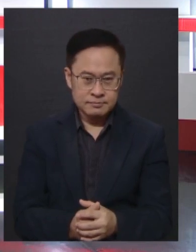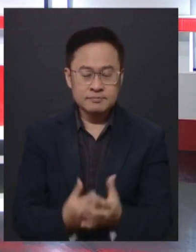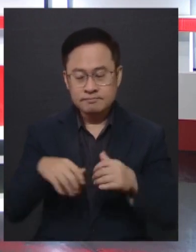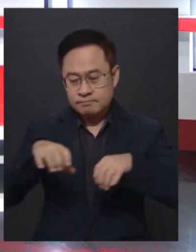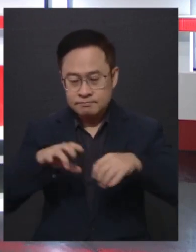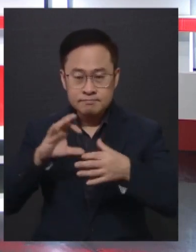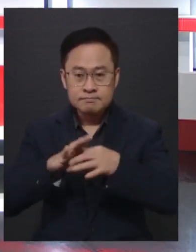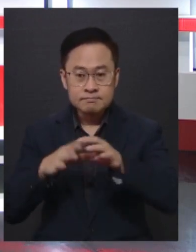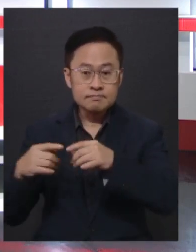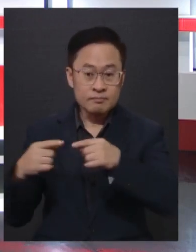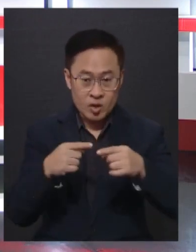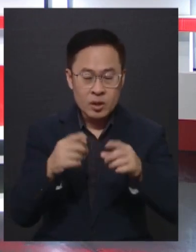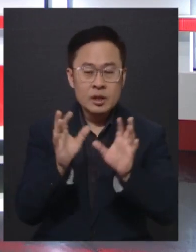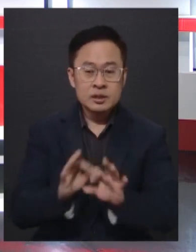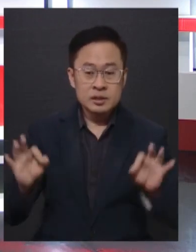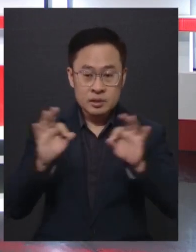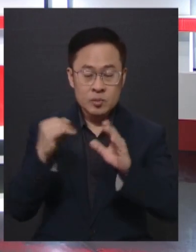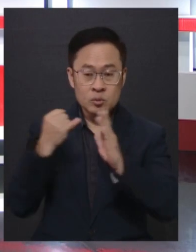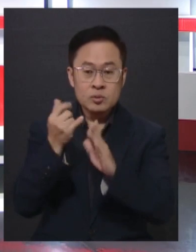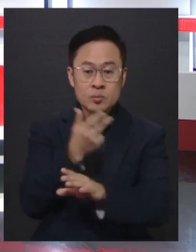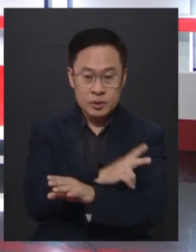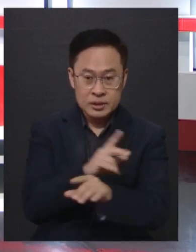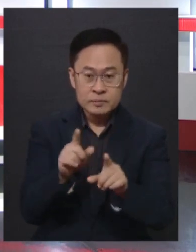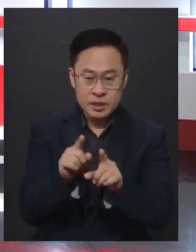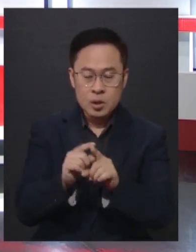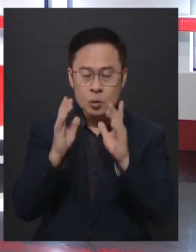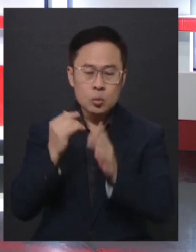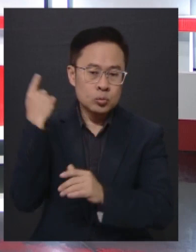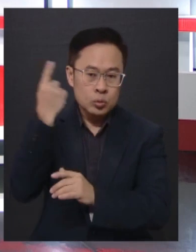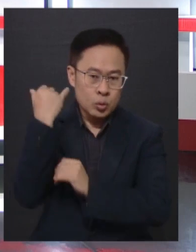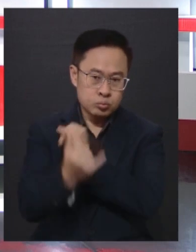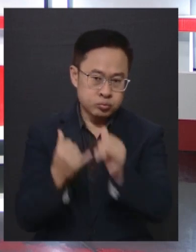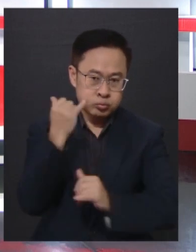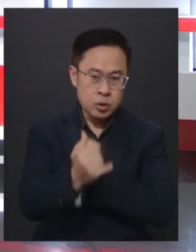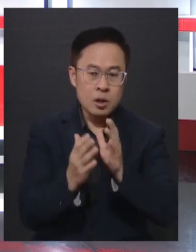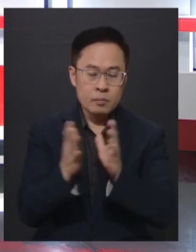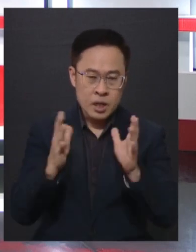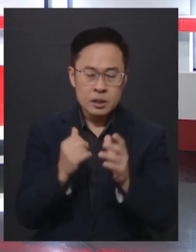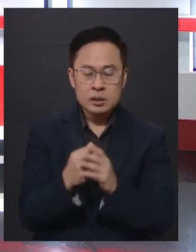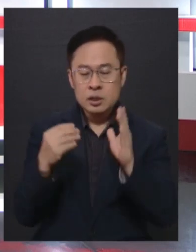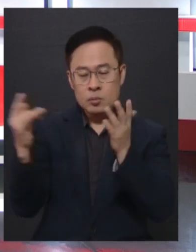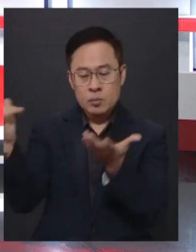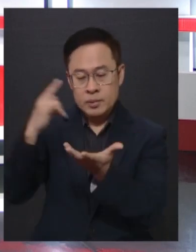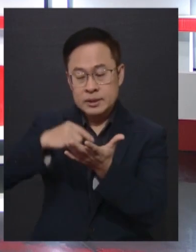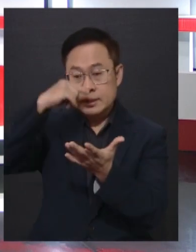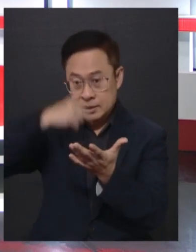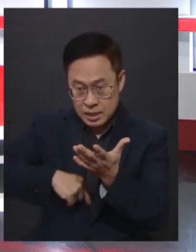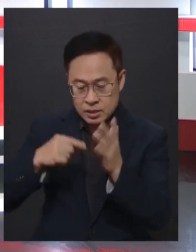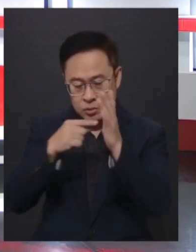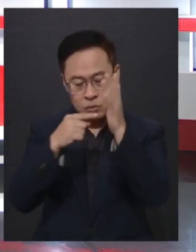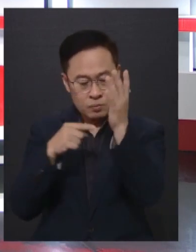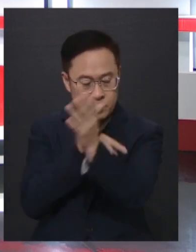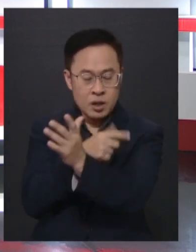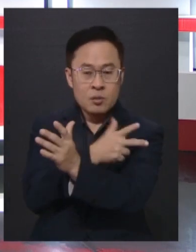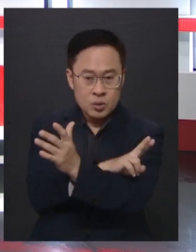ถือว่าเป็นฮัพที่นึงนะครับแล้วก็เป็นแหล่งที่เอาง่ายๆว่านักท่องเที่ยวถ้าจะเดินทางมาประเทศไทยภูเก็ตก็เป็นหนึ่งในแลนด์มาร์คสำคัญ